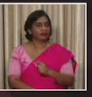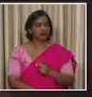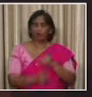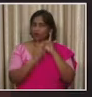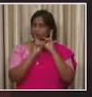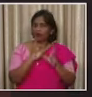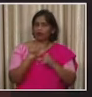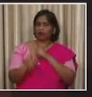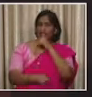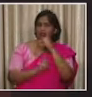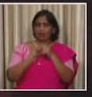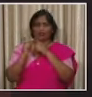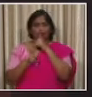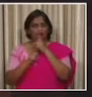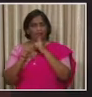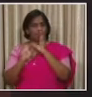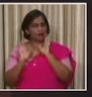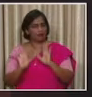එහෙම කිය කිය